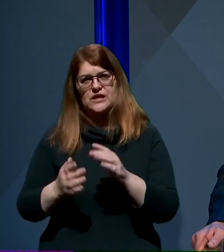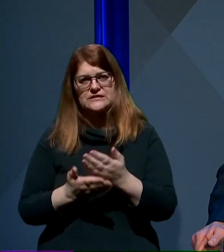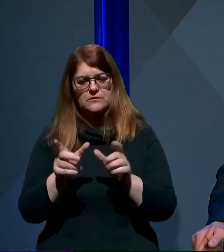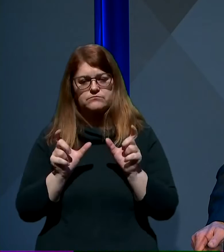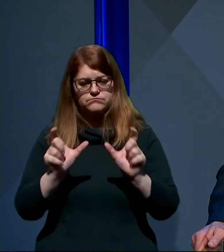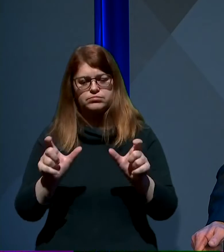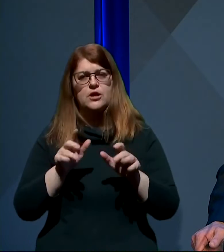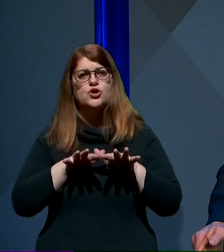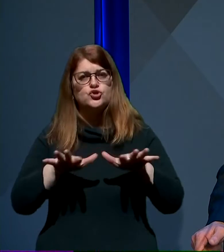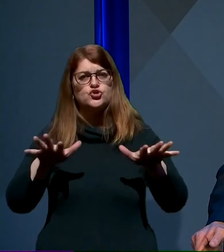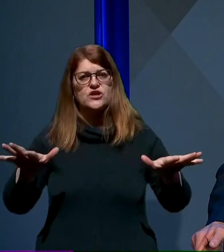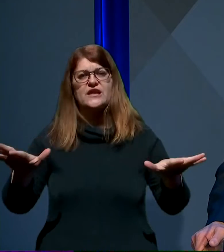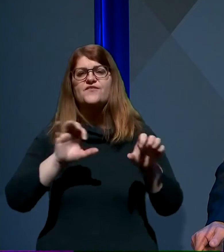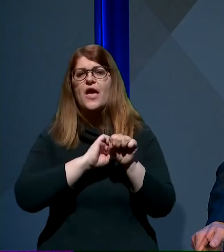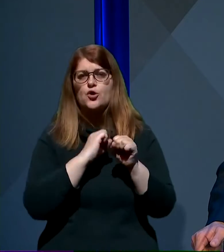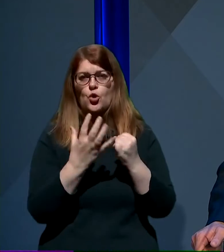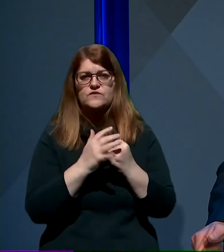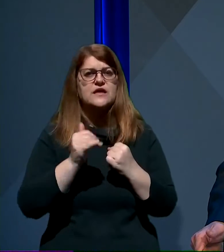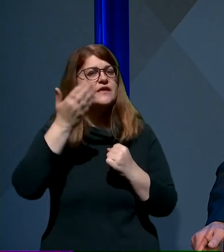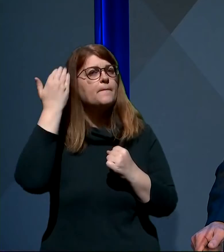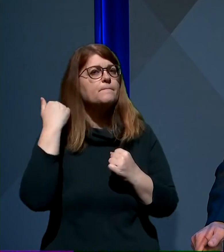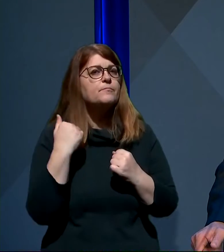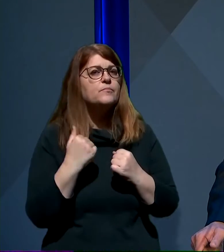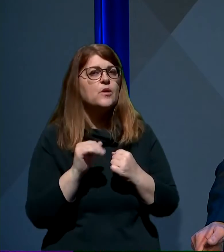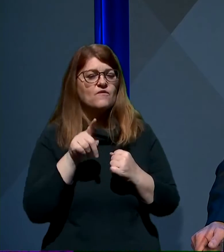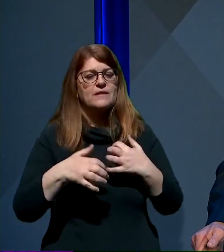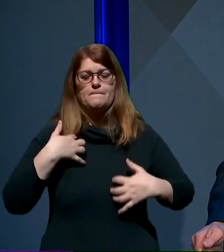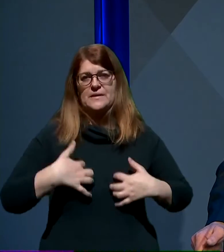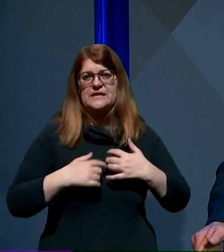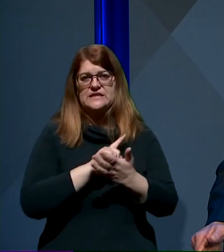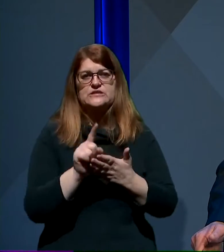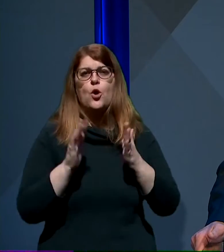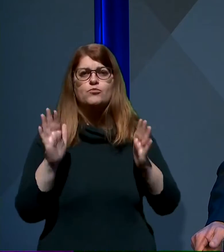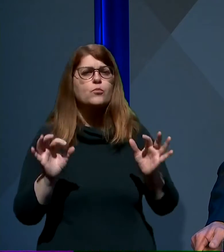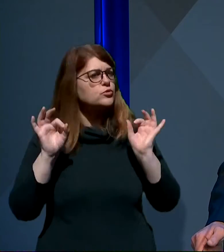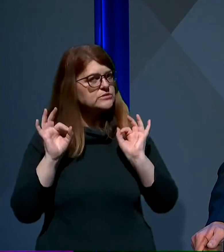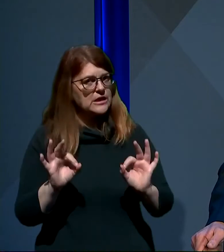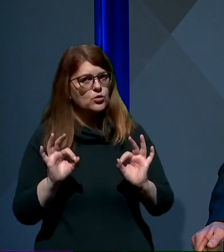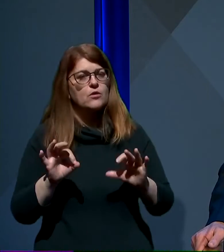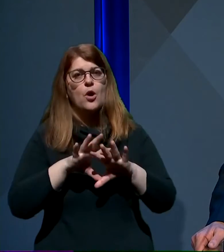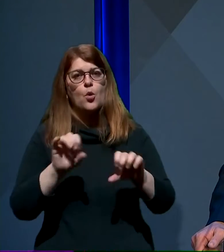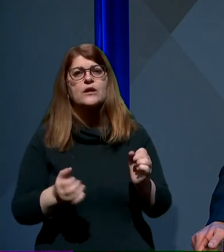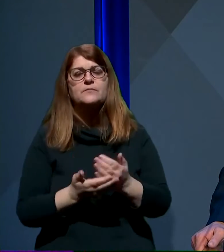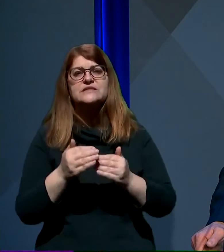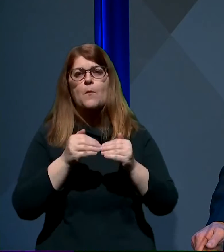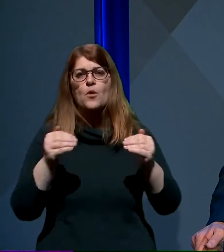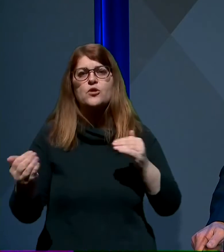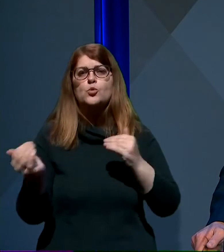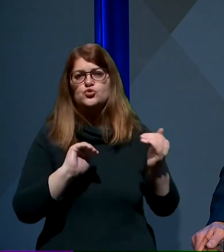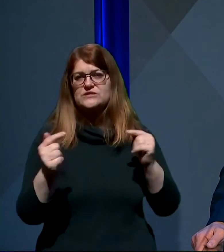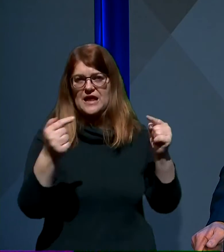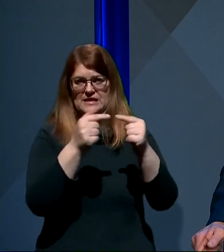zajezitev širitve koronavirusa pa je bil v tem kriznem obdobju zagotovo ukrep za omejitev socialnih